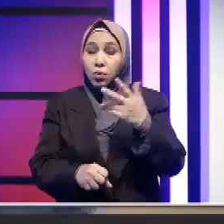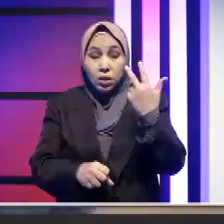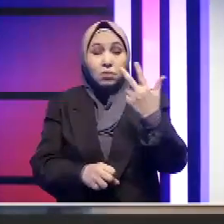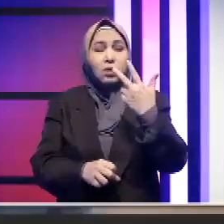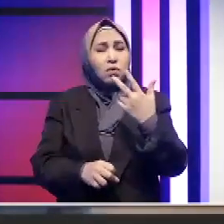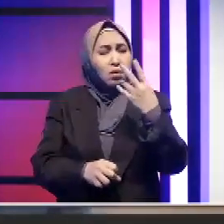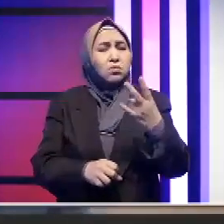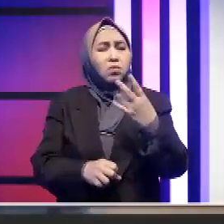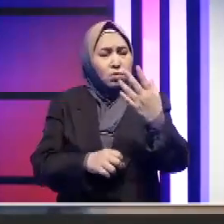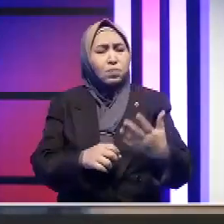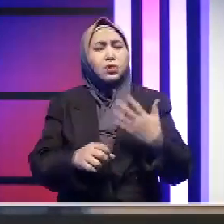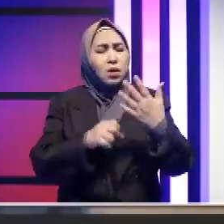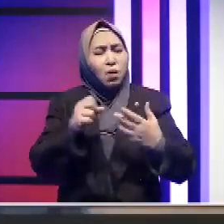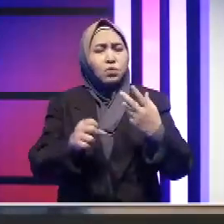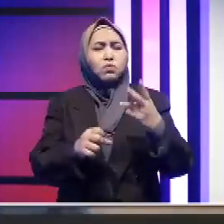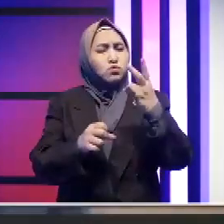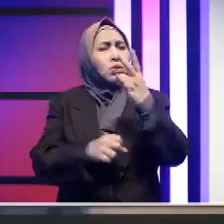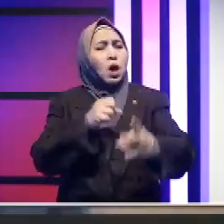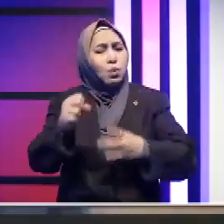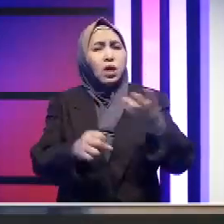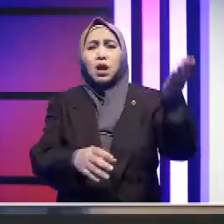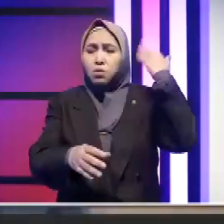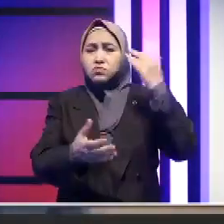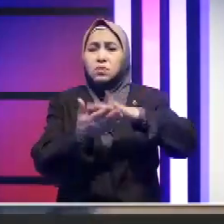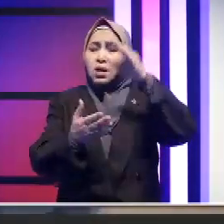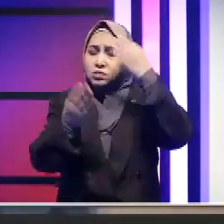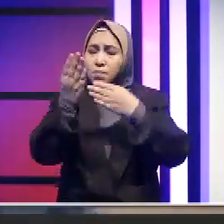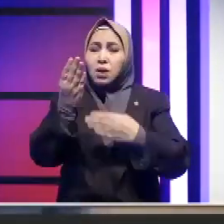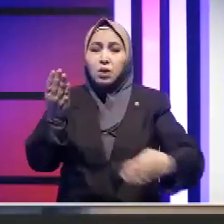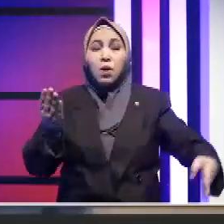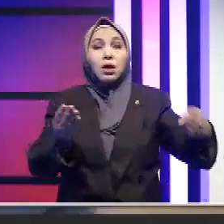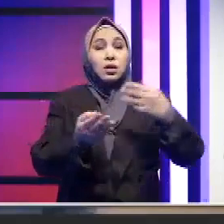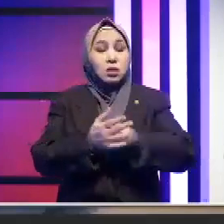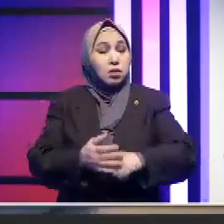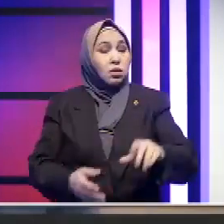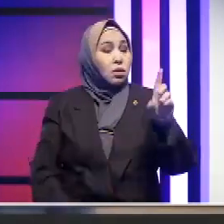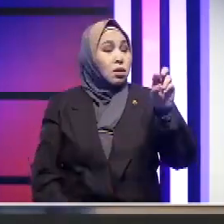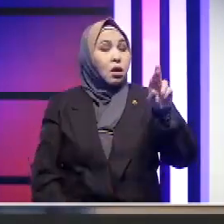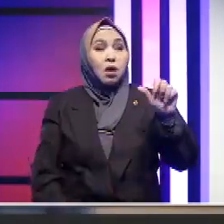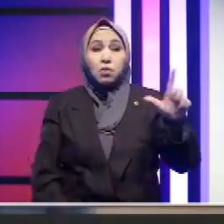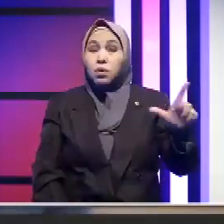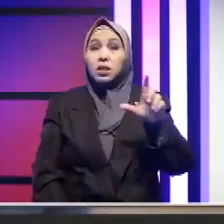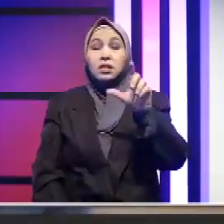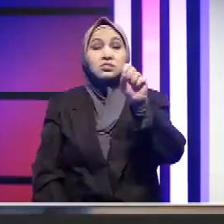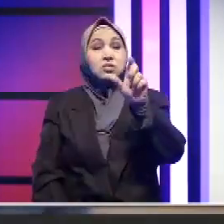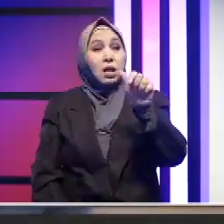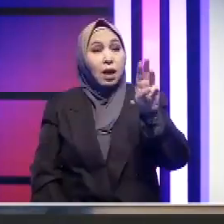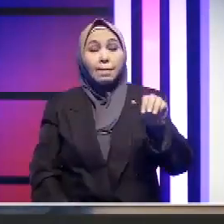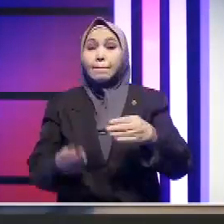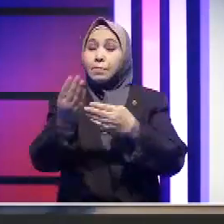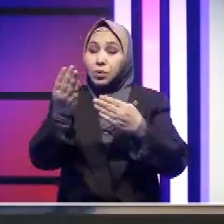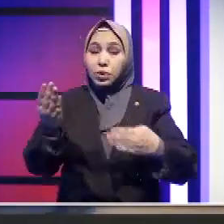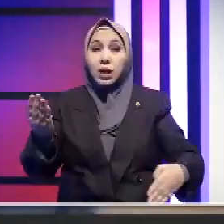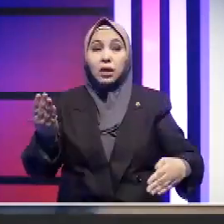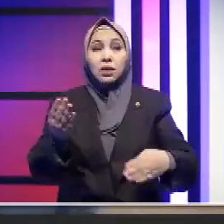Saya belajar di Brunei Darussalam sebagai exchange students Hai gimana toh Brunei Brunei